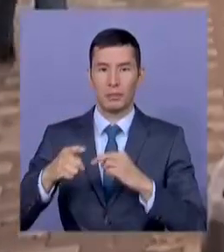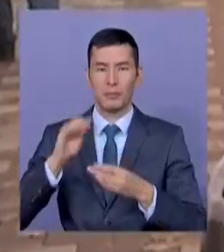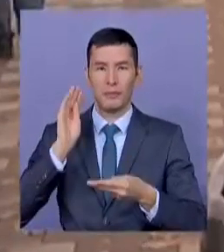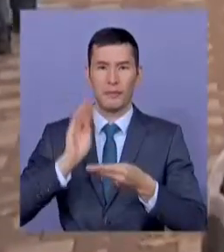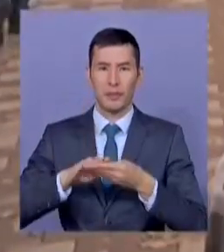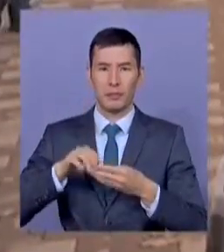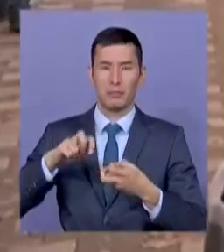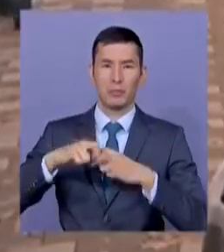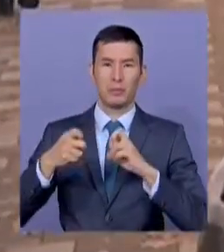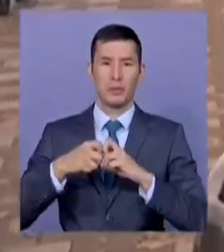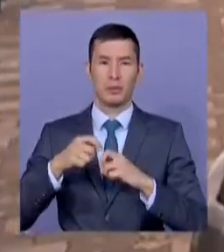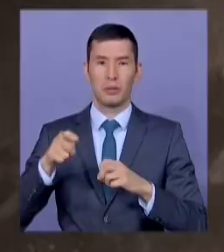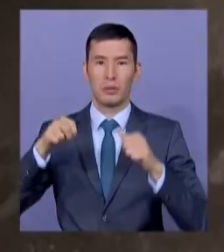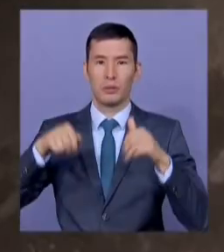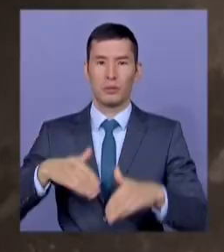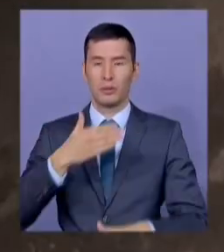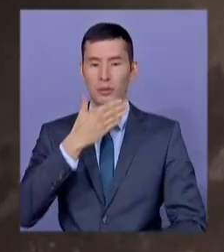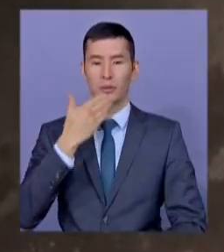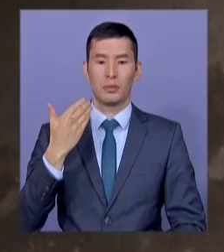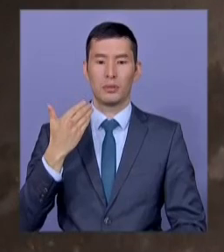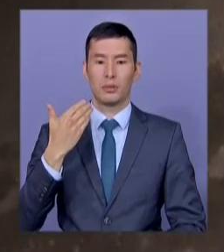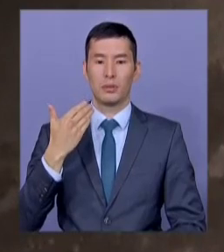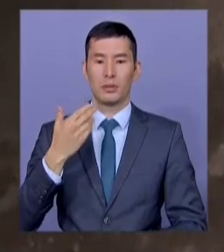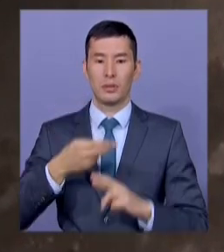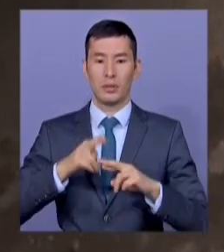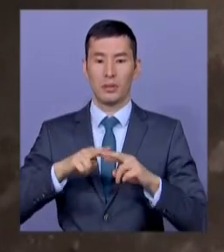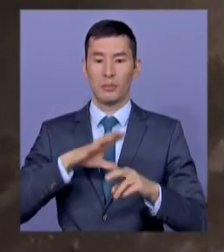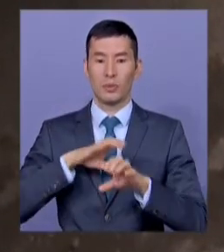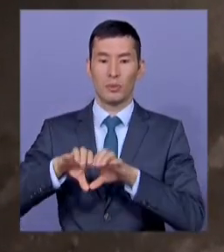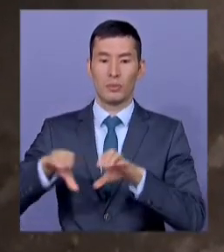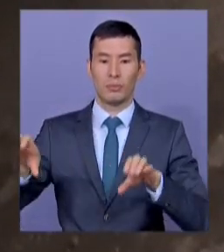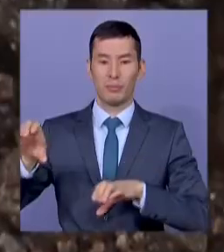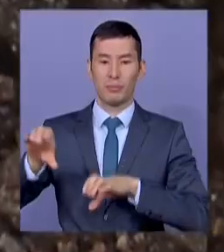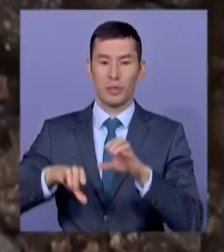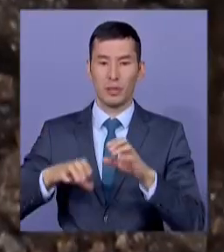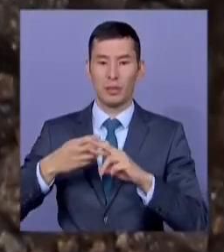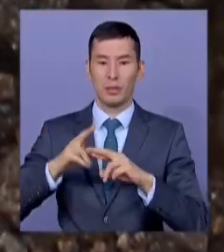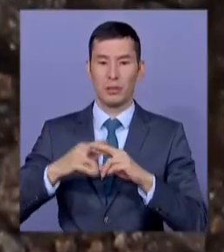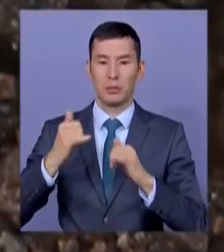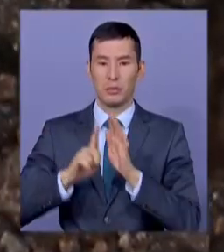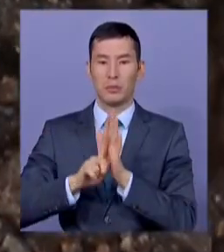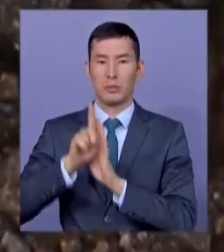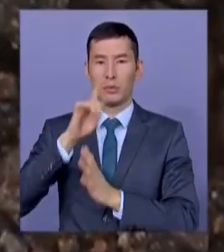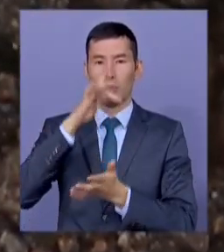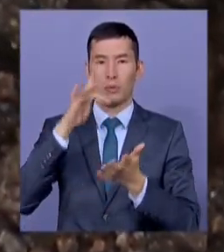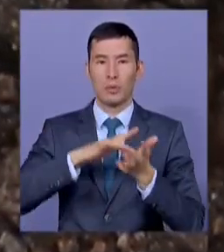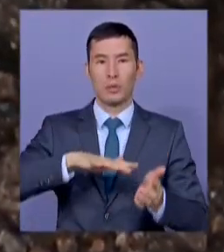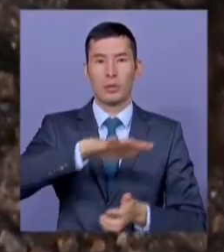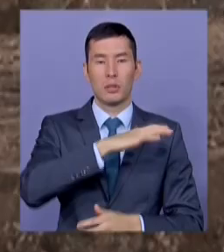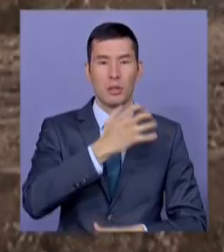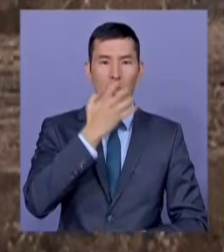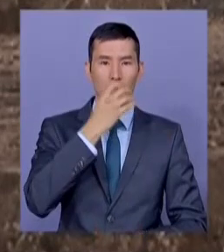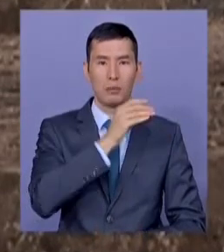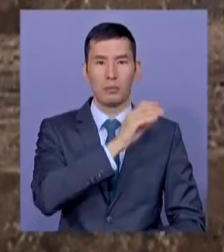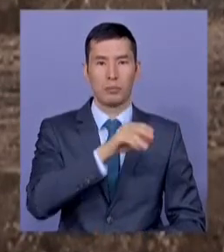постоянные какие-то проблемы, которые, кажется, не решаются. Несмотря на казусы с разорвавшимися трубами, в городе начали давать отопление. Компания «Алматинские тепловые